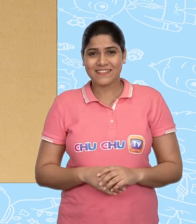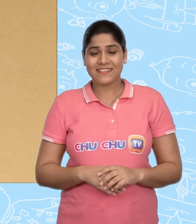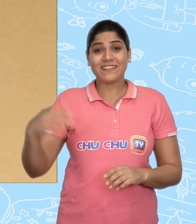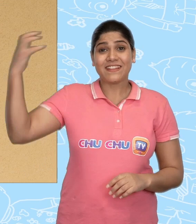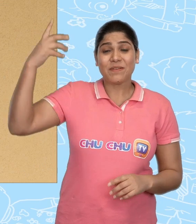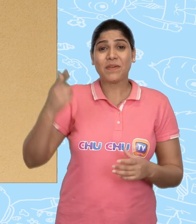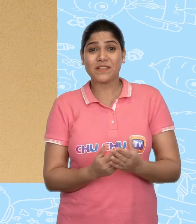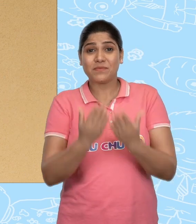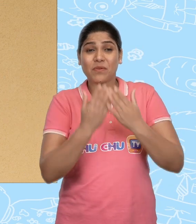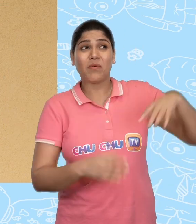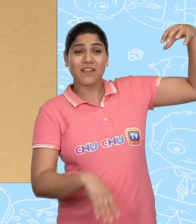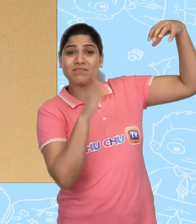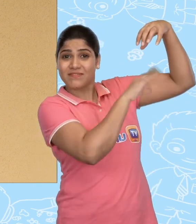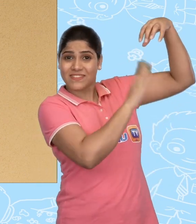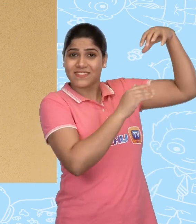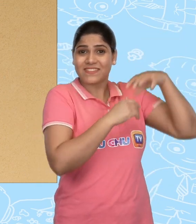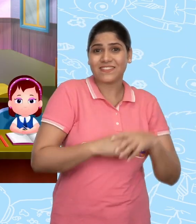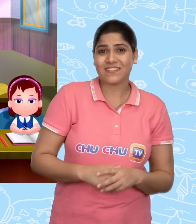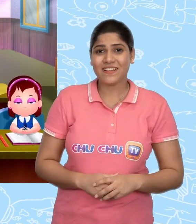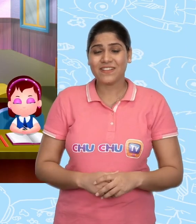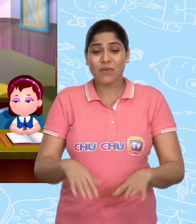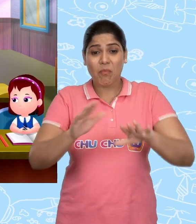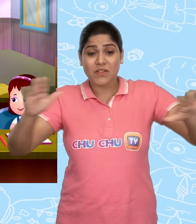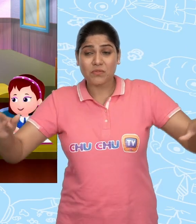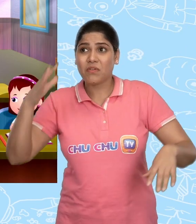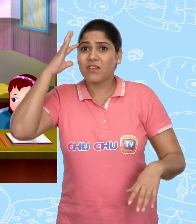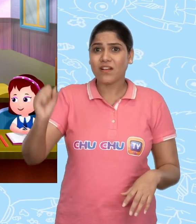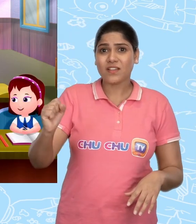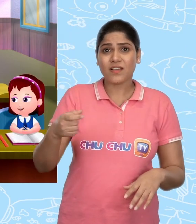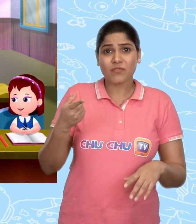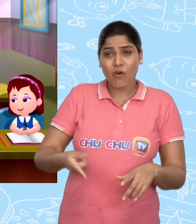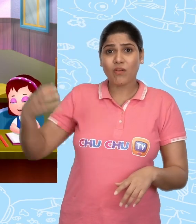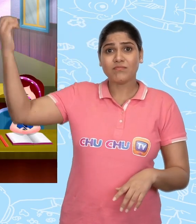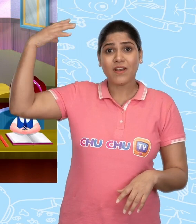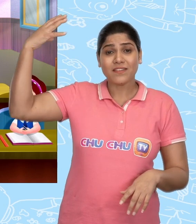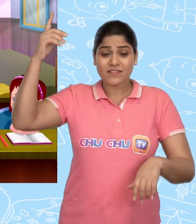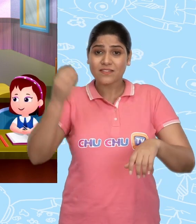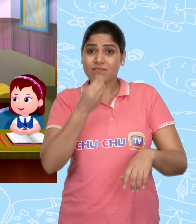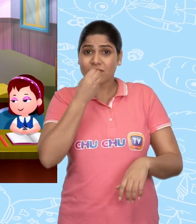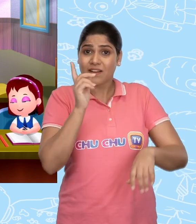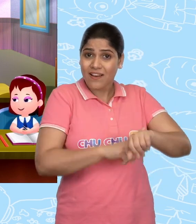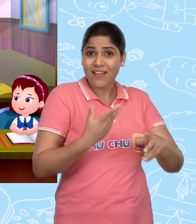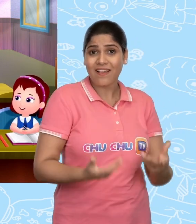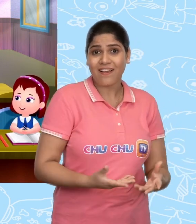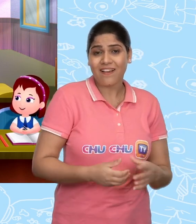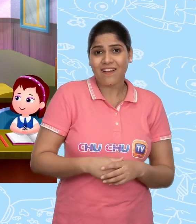दिन में जब स्कूल बेल बजी तो बच्चों को याद आया कि वो लंच का समय